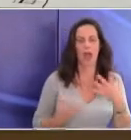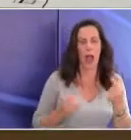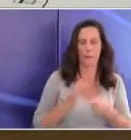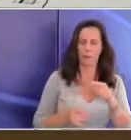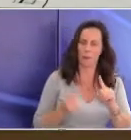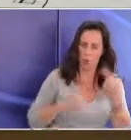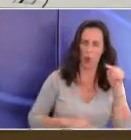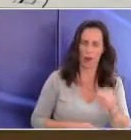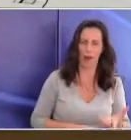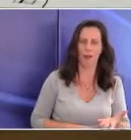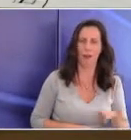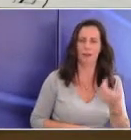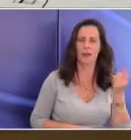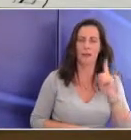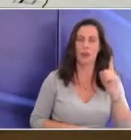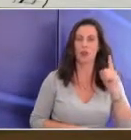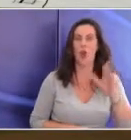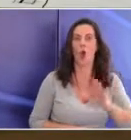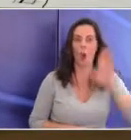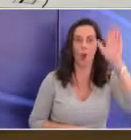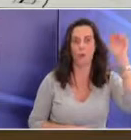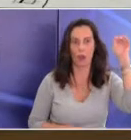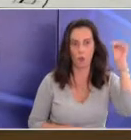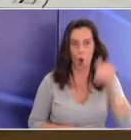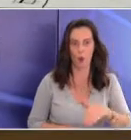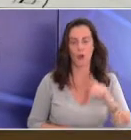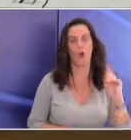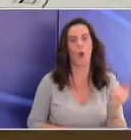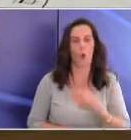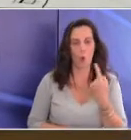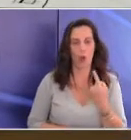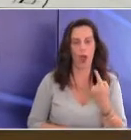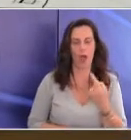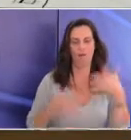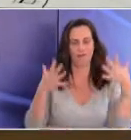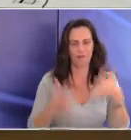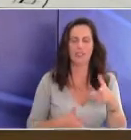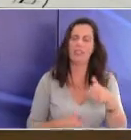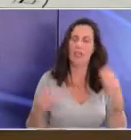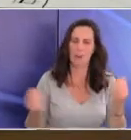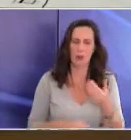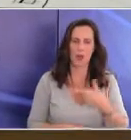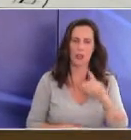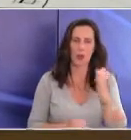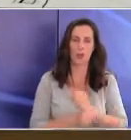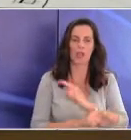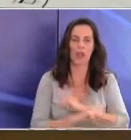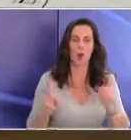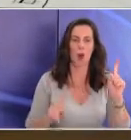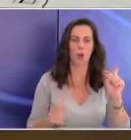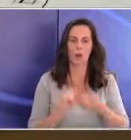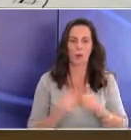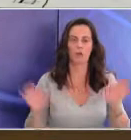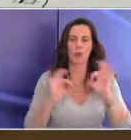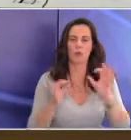פעמים זה ככה, אתה יודע, מי שעולה עולה, אחר כך כשהוא יורד כולם קופצים עליו, זה משהו שאני לא עושה אף פעם, לא בספורט